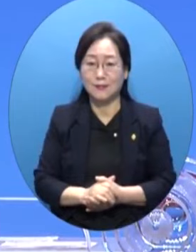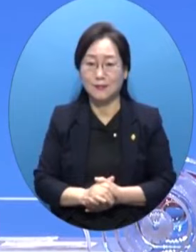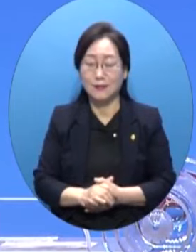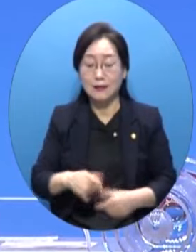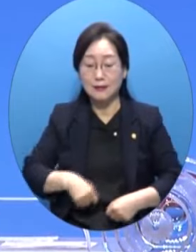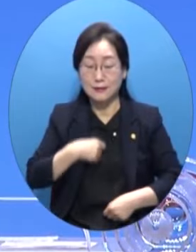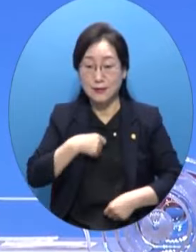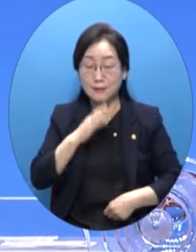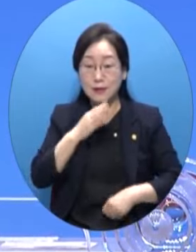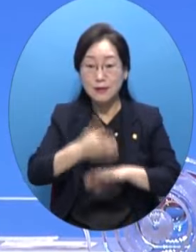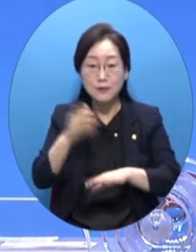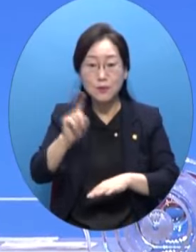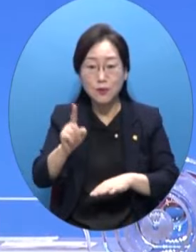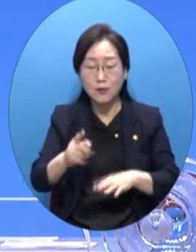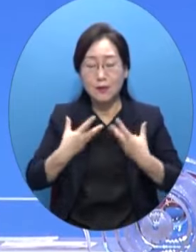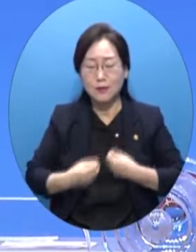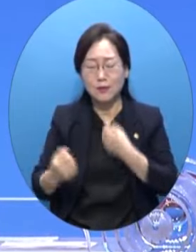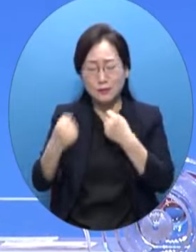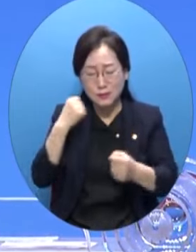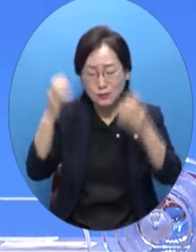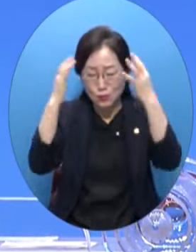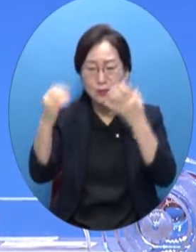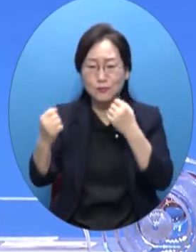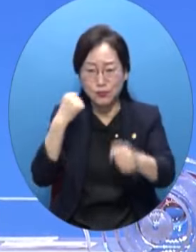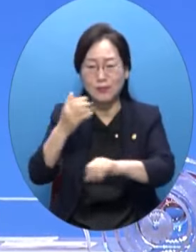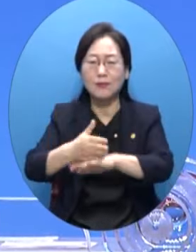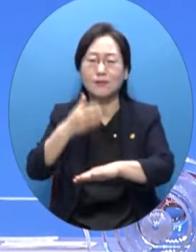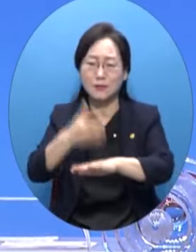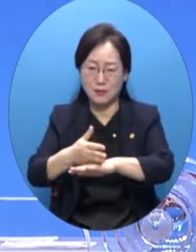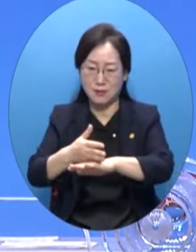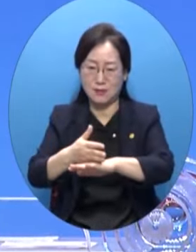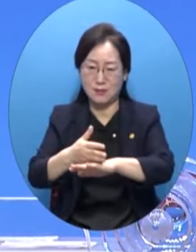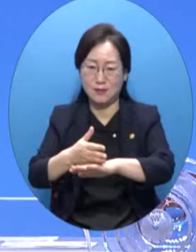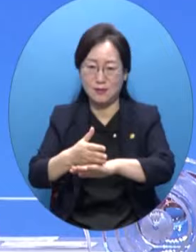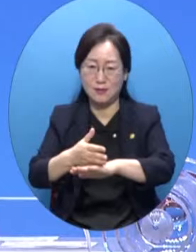진정한 감사는 절망 중에 고난 중에 드린 감사인 것입니다.